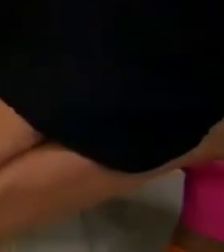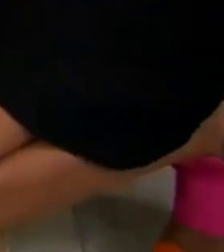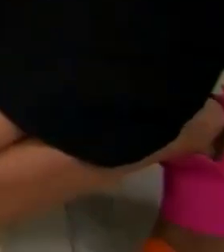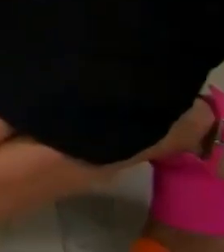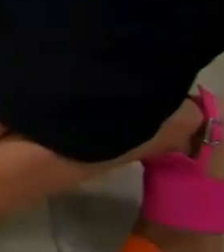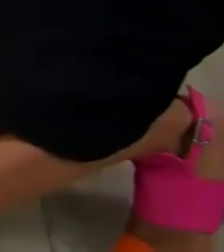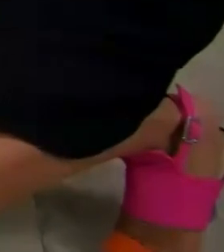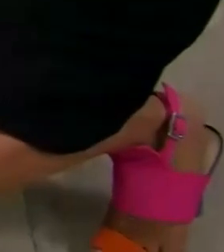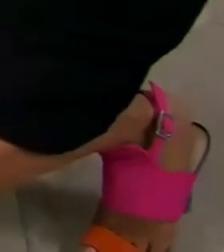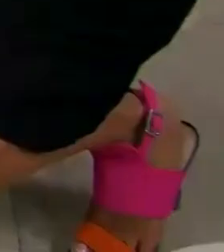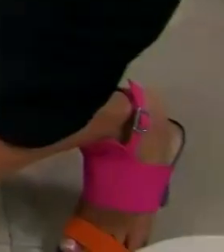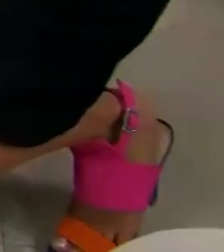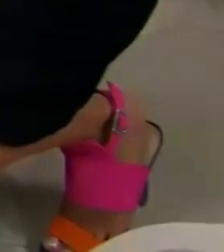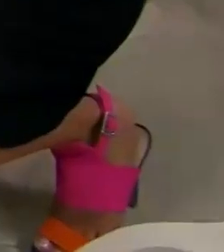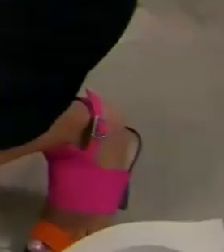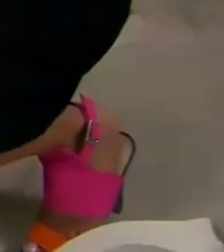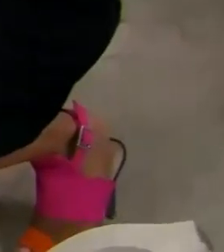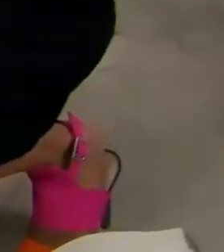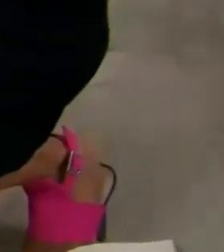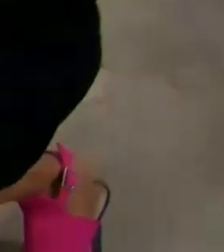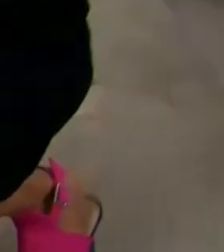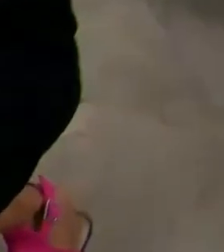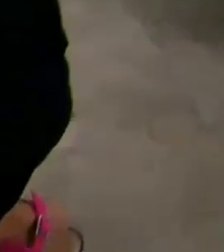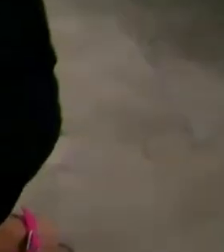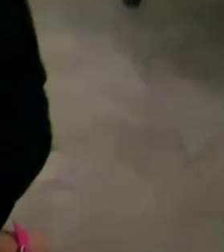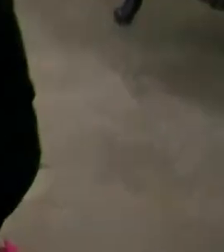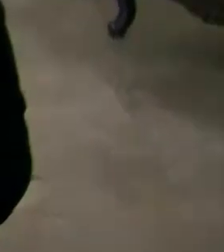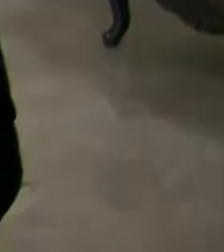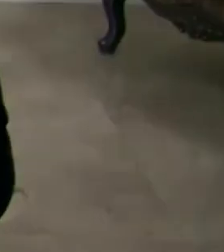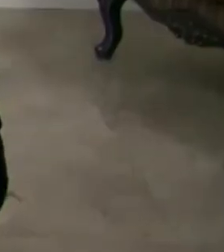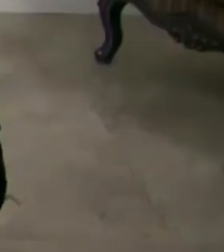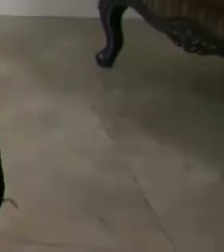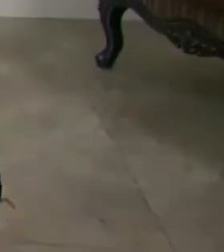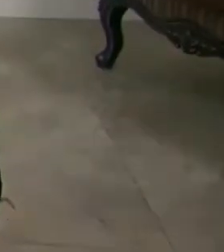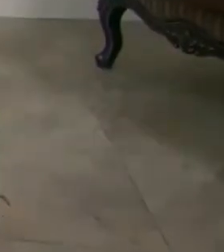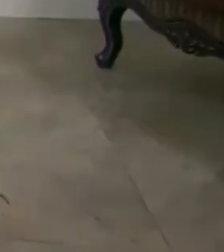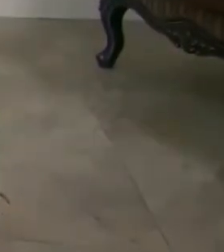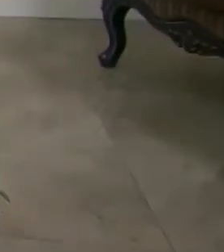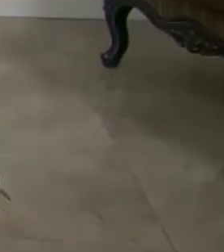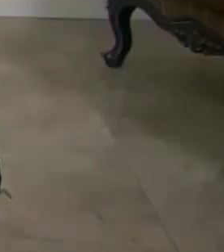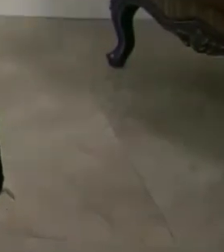Rüyam salonda yere çömelmiş testereyle sandalyenin ayağını tam ortadan kesiyor.